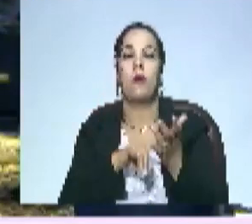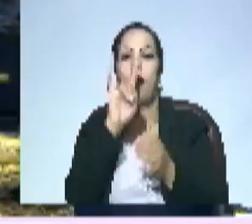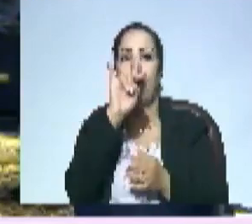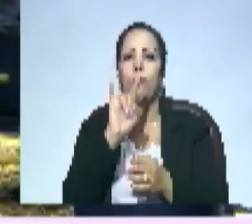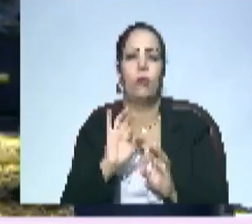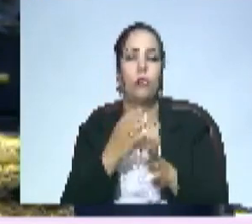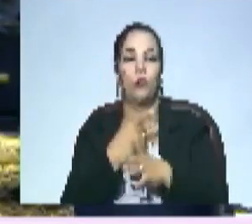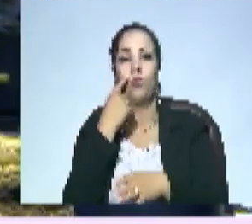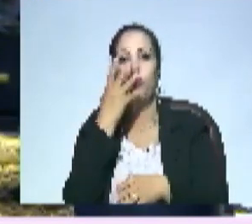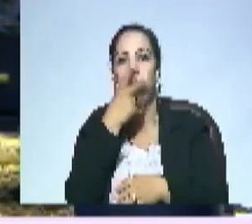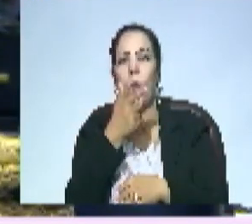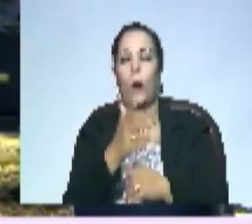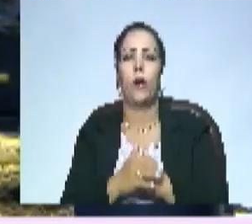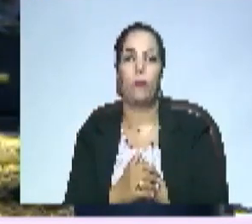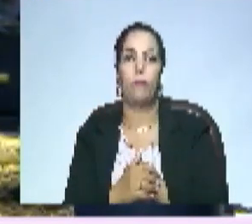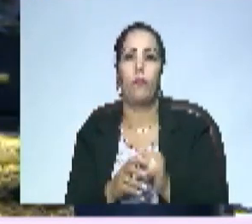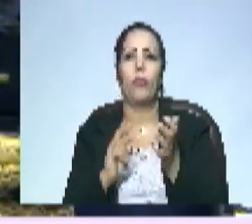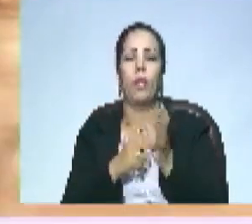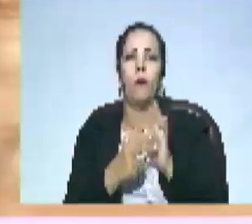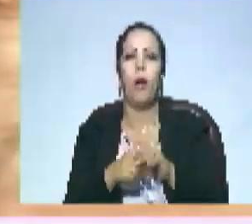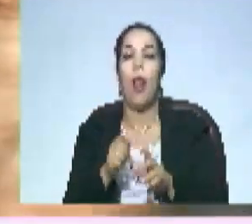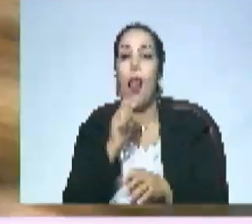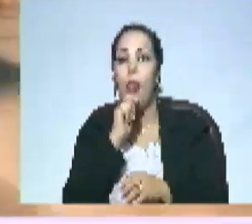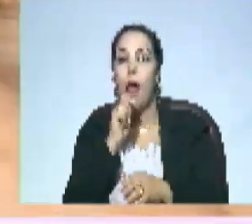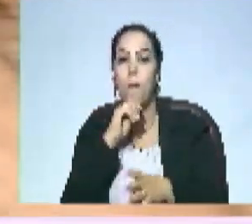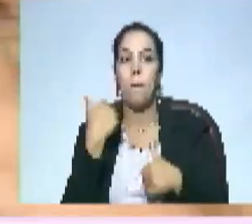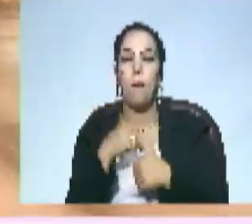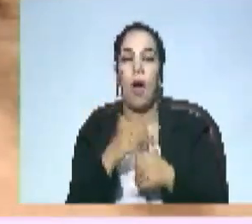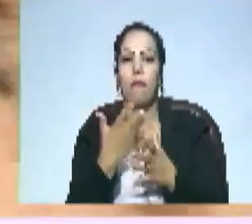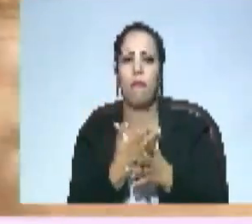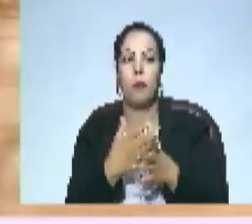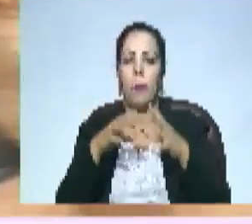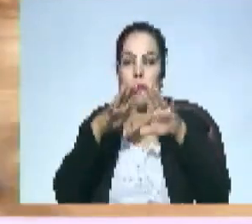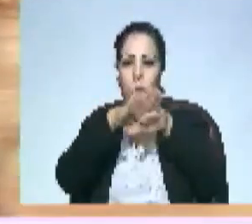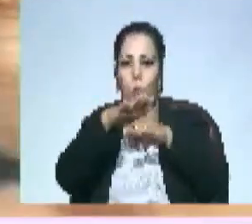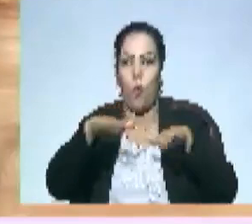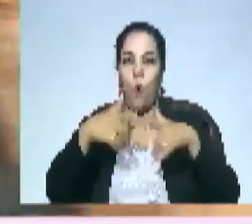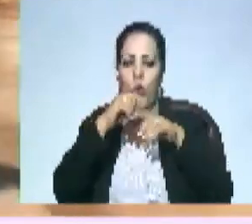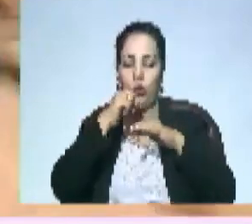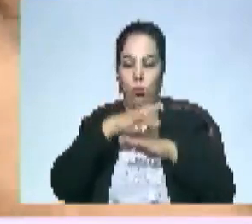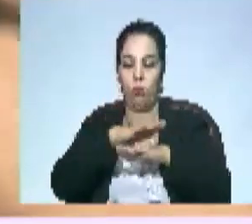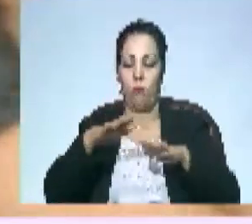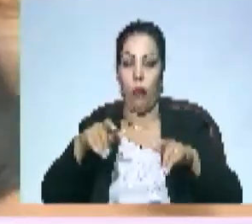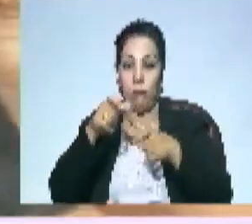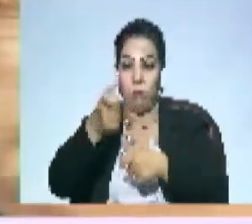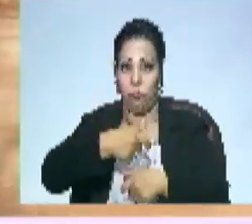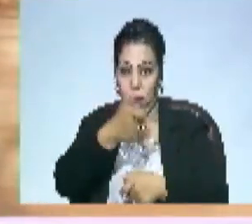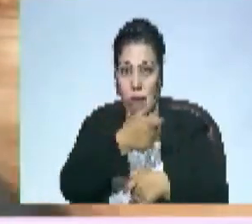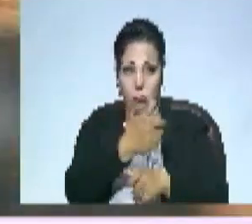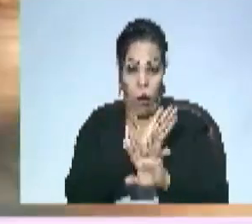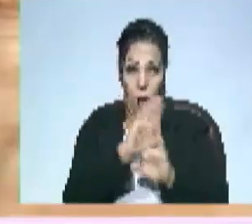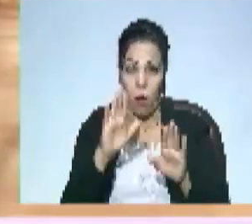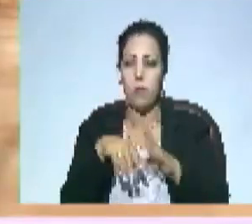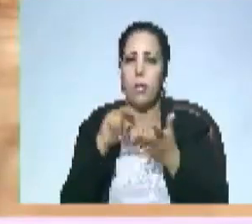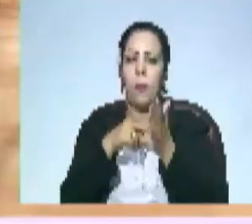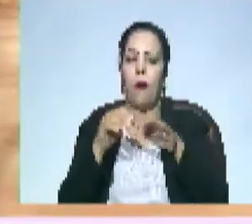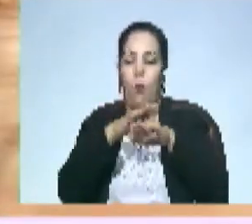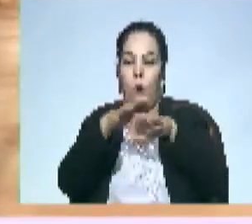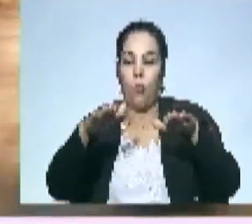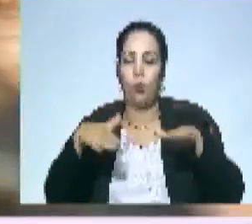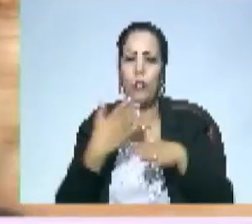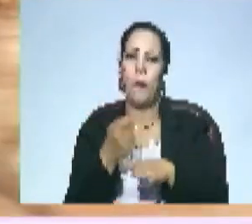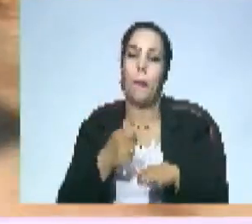دلوقتي فاحنا هناخد برض شويه اللحمه دول كده كده نحطهم كده على الوش معانا كده اضافه